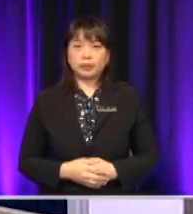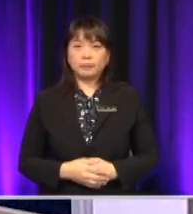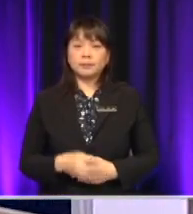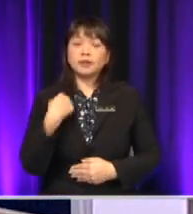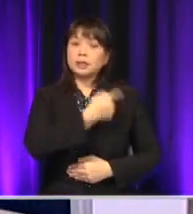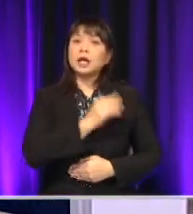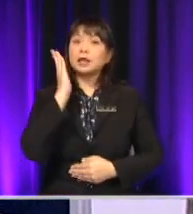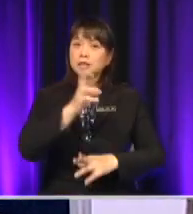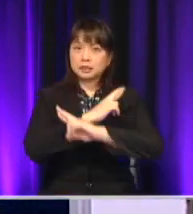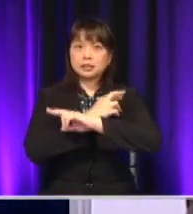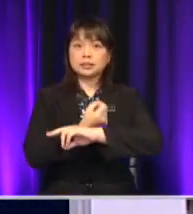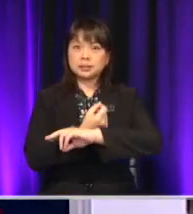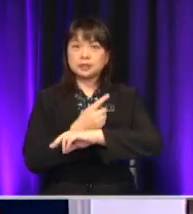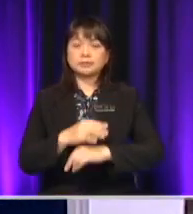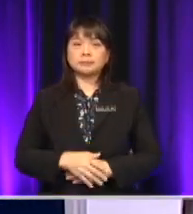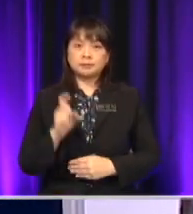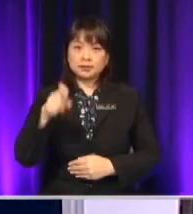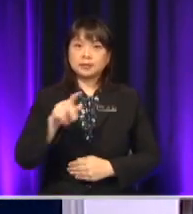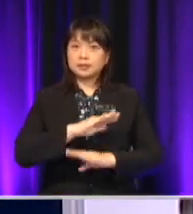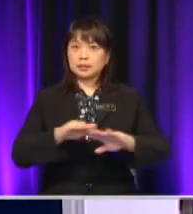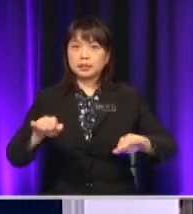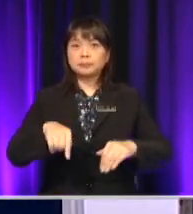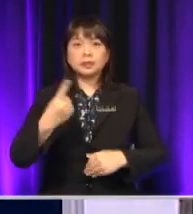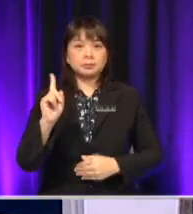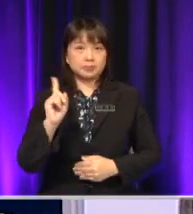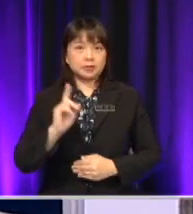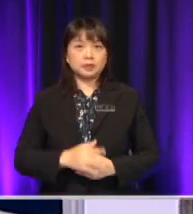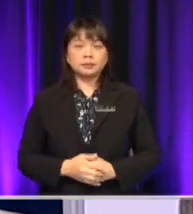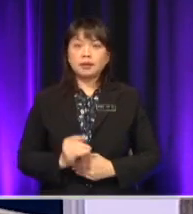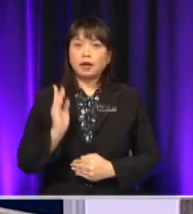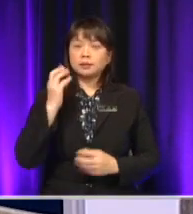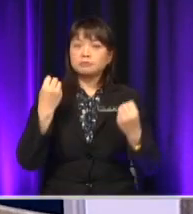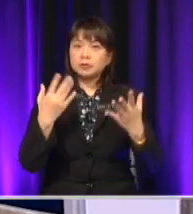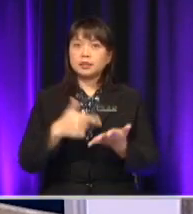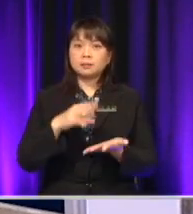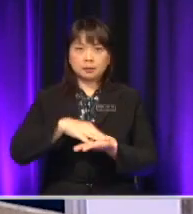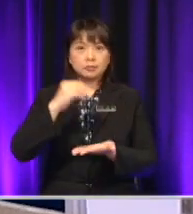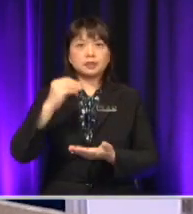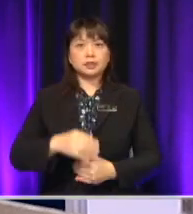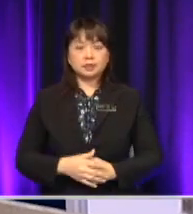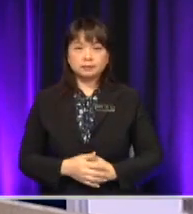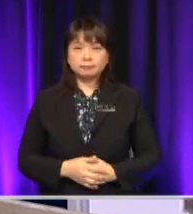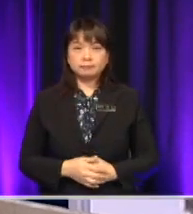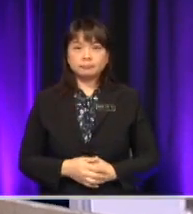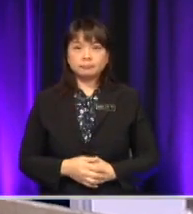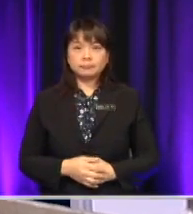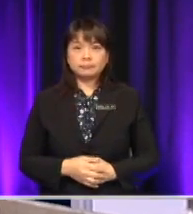akan berehat sebentar. Pastikan anda jangan ke mana-mana. Banyak lagi kita nak belajar di Makmal Didik TV KPM ni. Terus bersama kami.